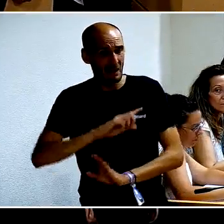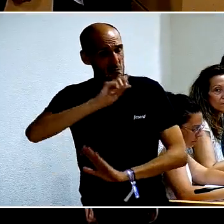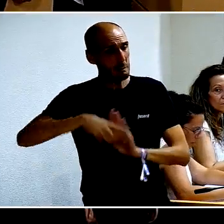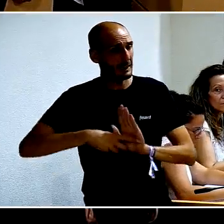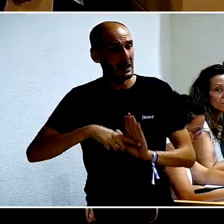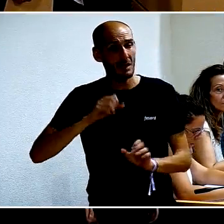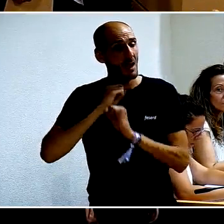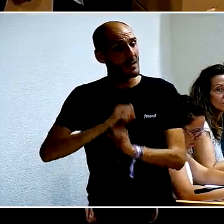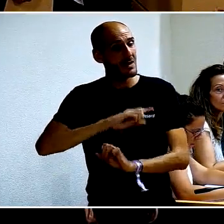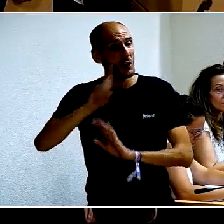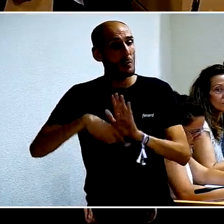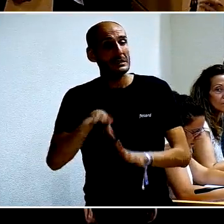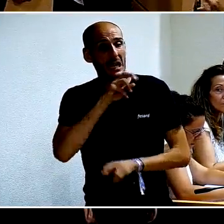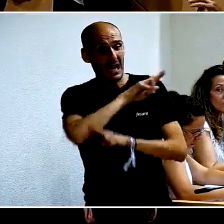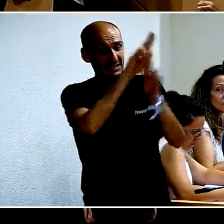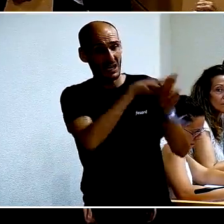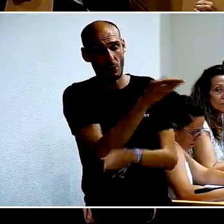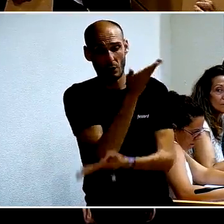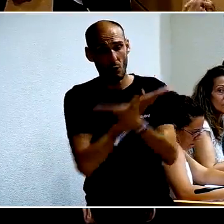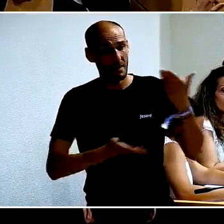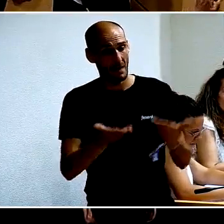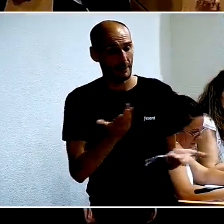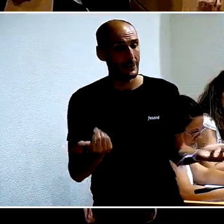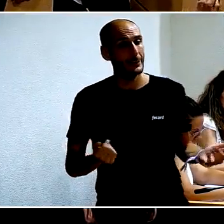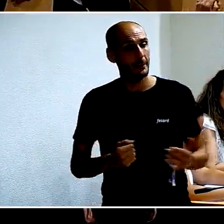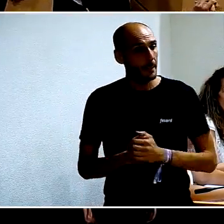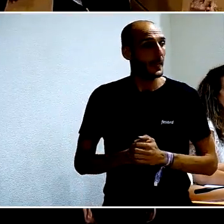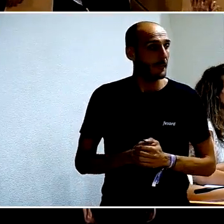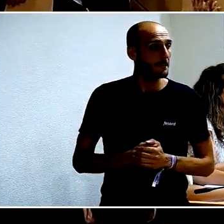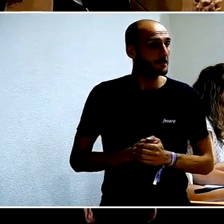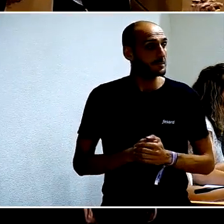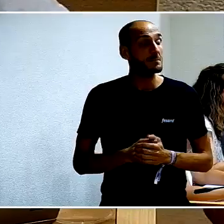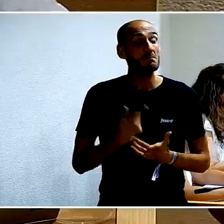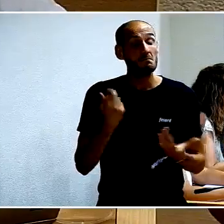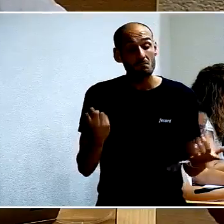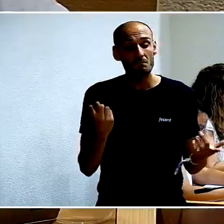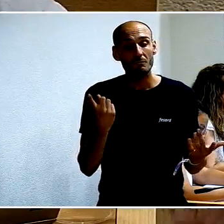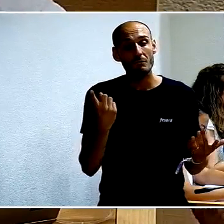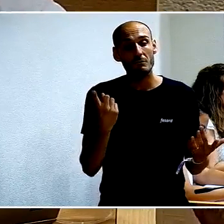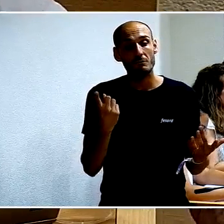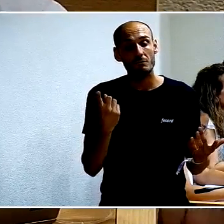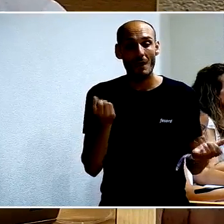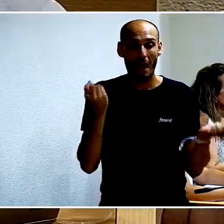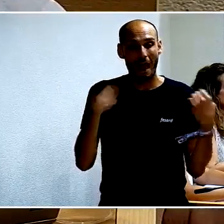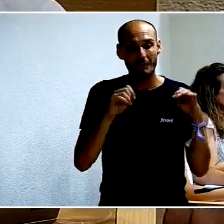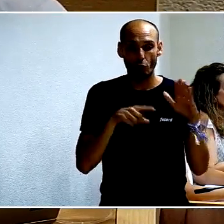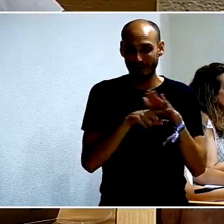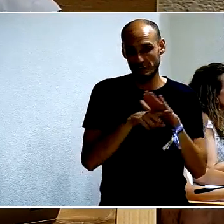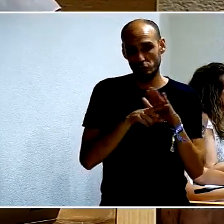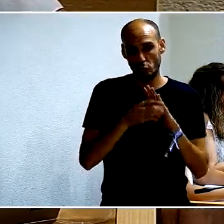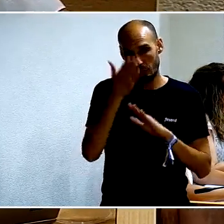dependència absoluta de la cooperació internacional. I un dels actors principals d'aquest conveni, d'aquestes plataformes de